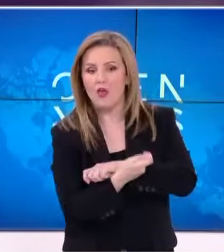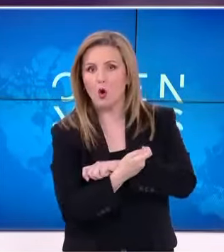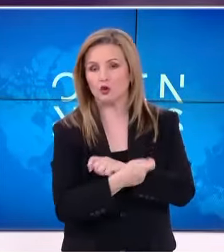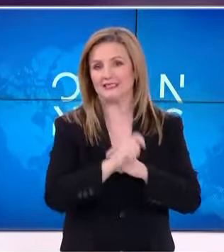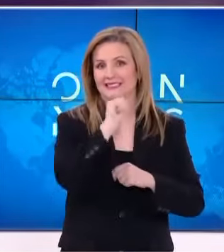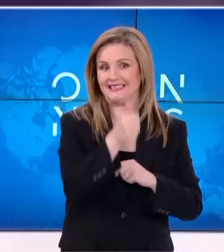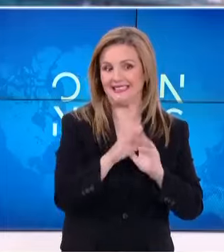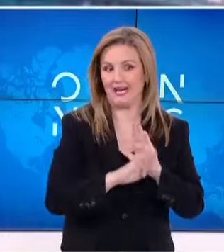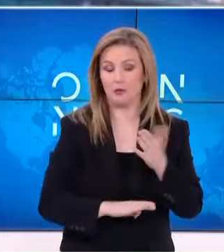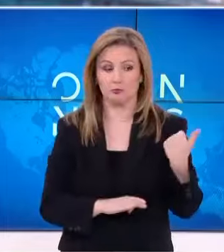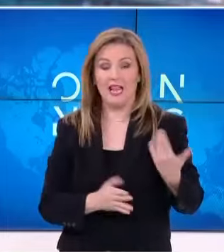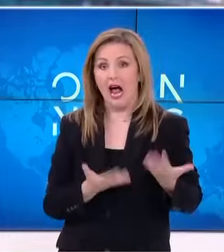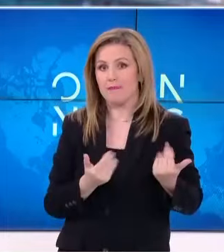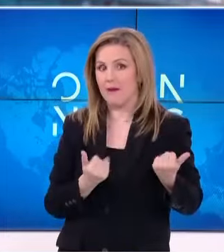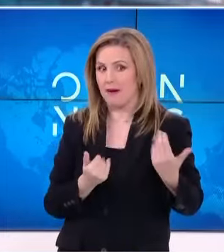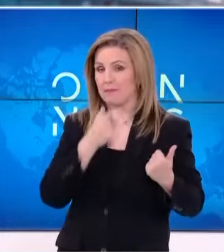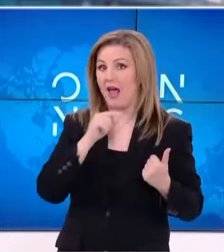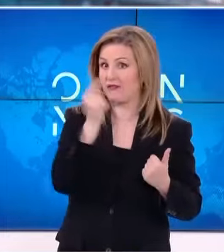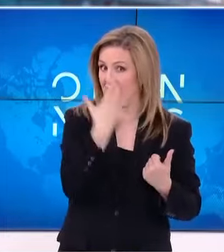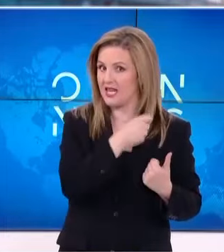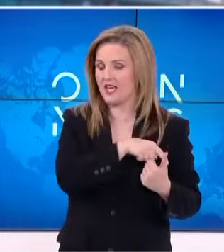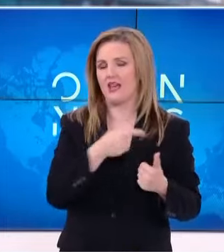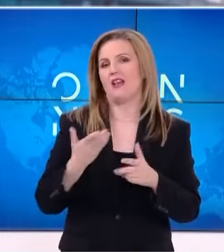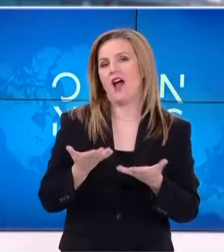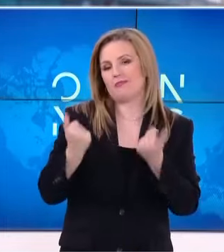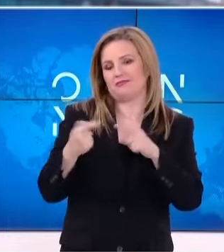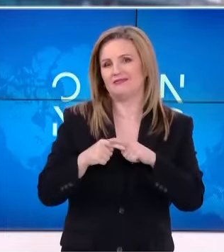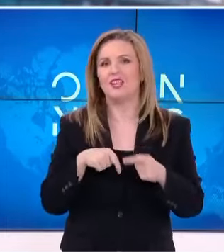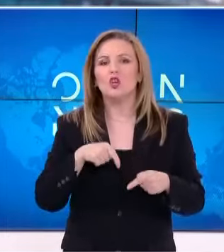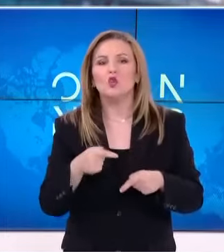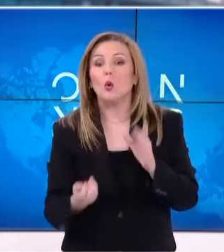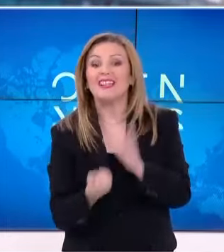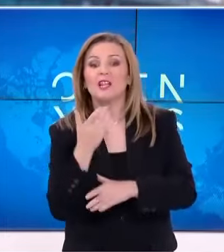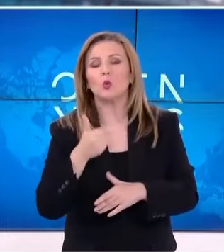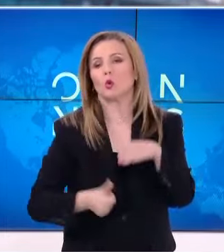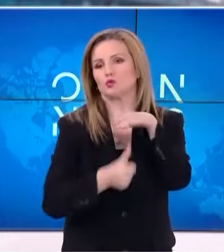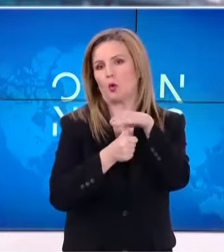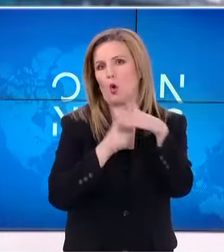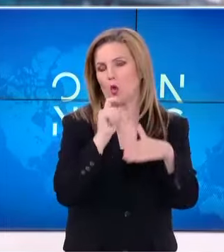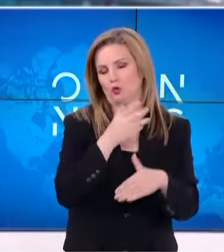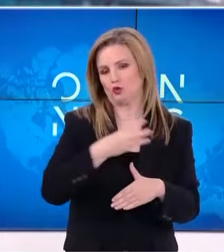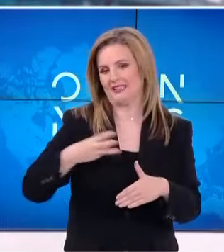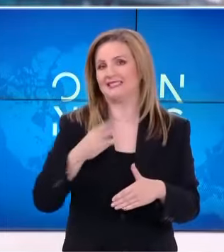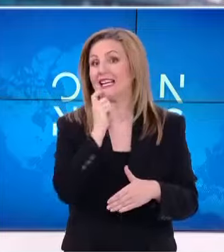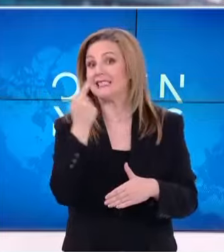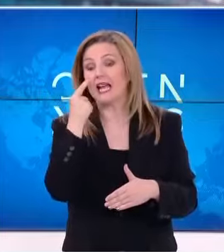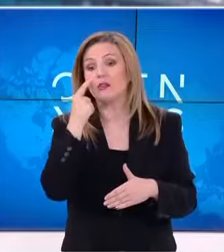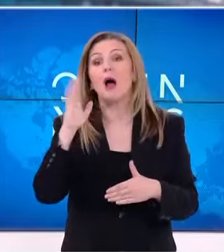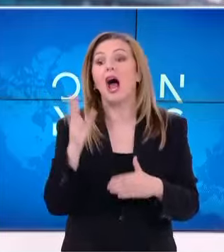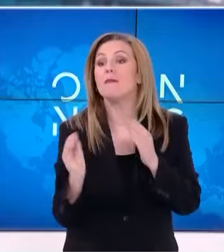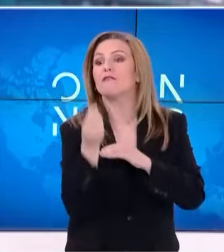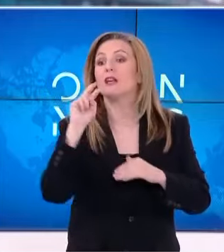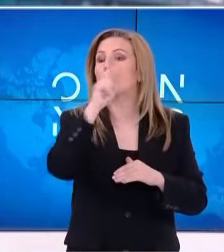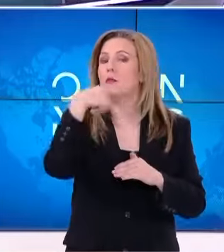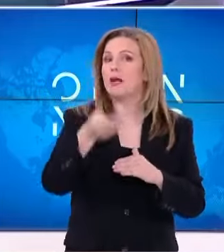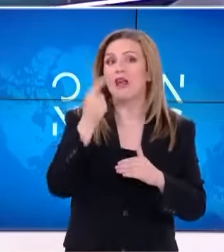είχε την ευκαιρία α δημοκρατία έχει αλλάξει αρχηγό μέν να δούμε τι θα κάνει και αν φυσικά εκλεγεί ποτέ πρωθυπουργός